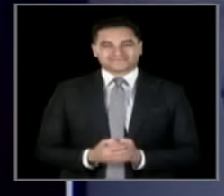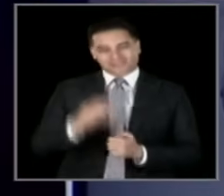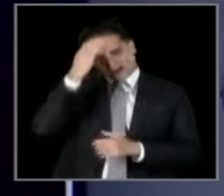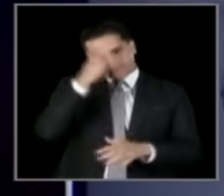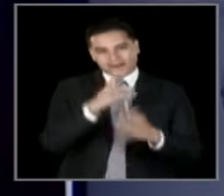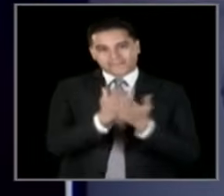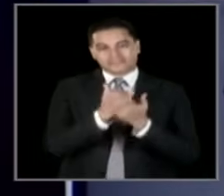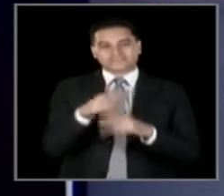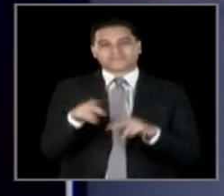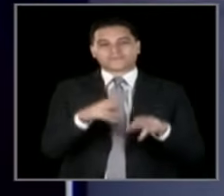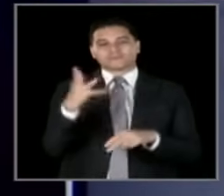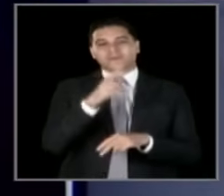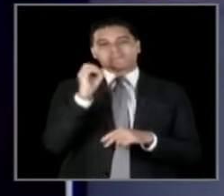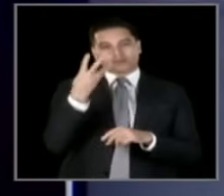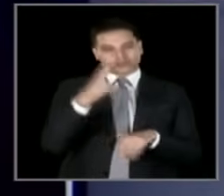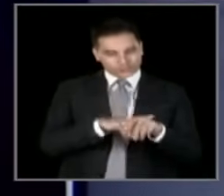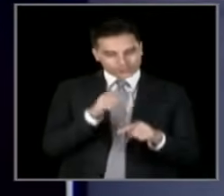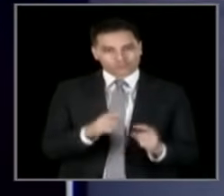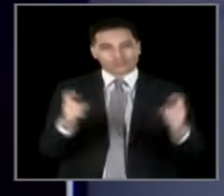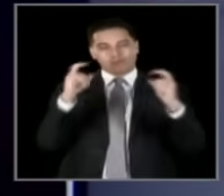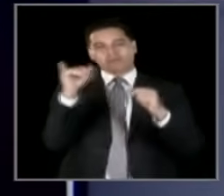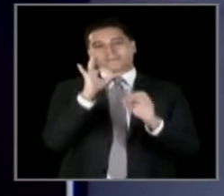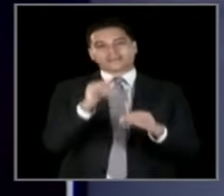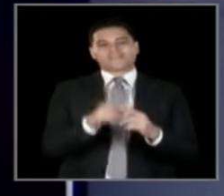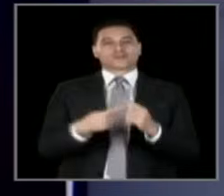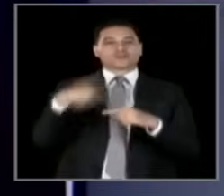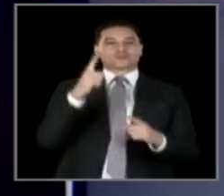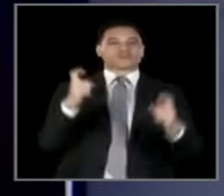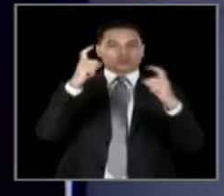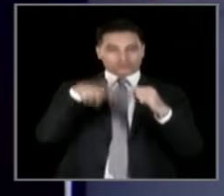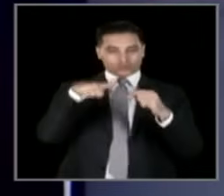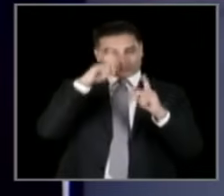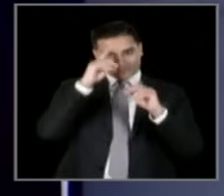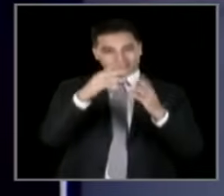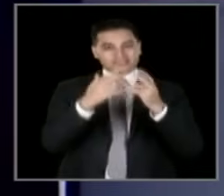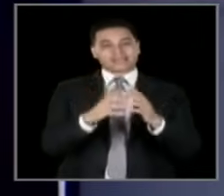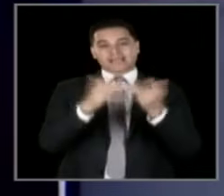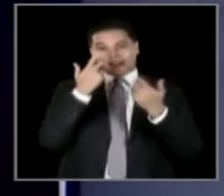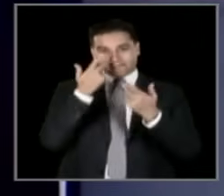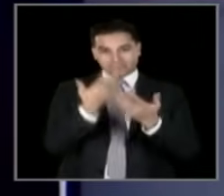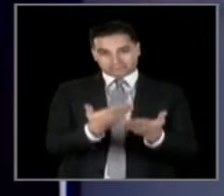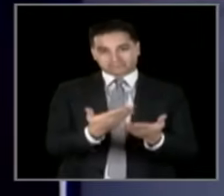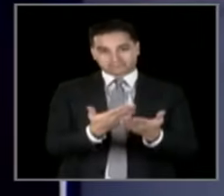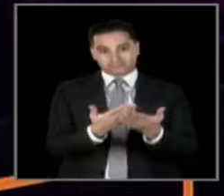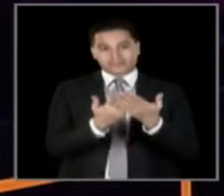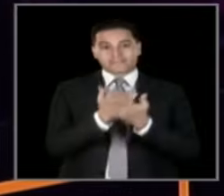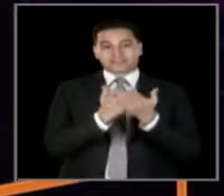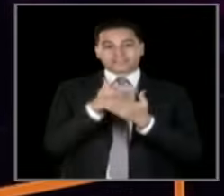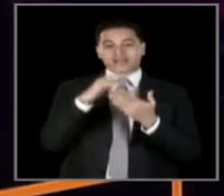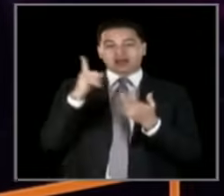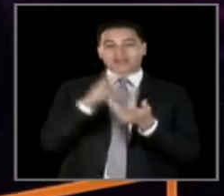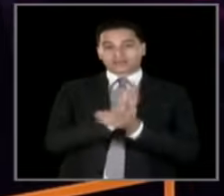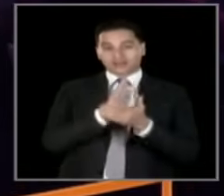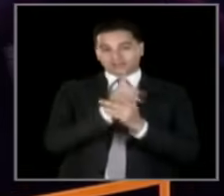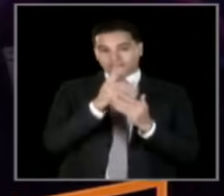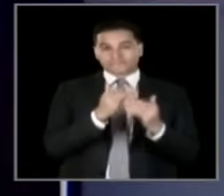عباقرة المدارس الموسم ال 14 مباراة مهمة في دور ال 16، وهفكركم بالنتيجة. الرفعي طنطا